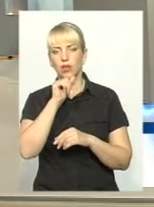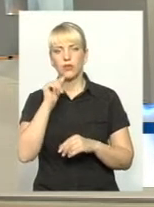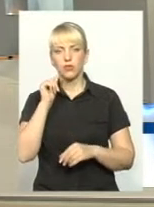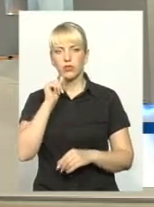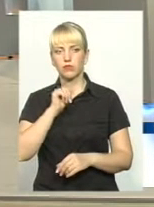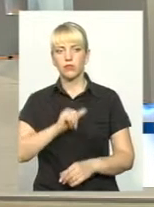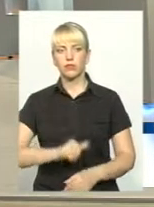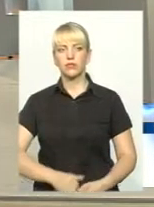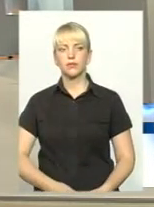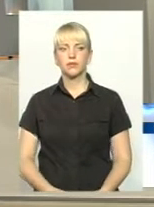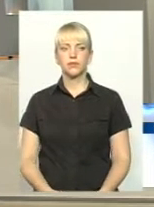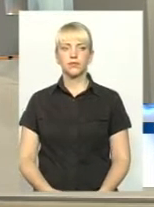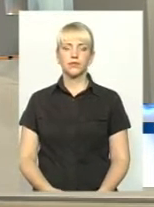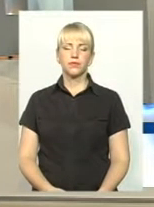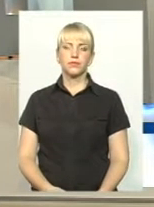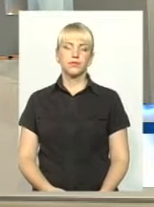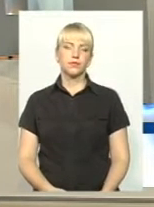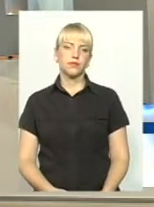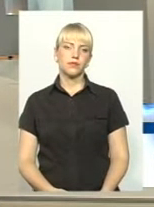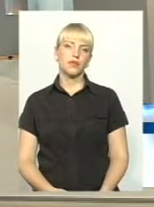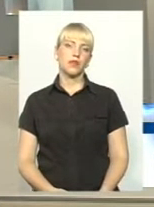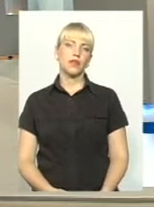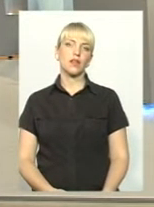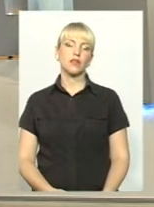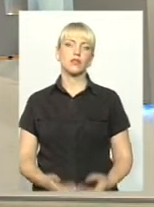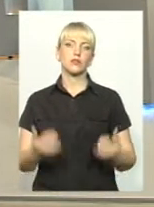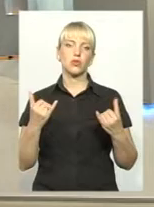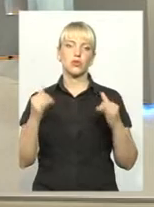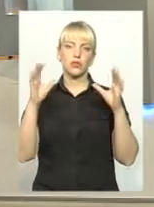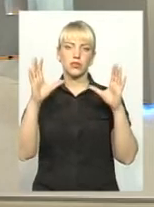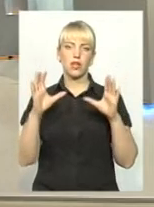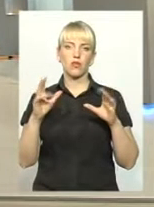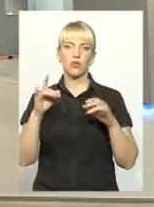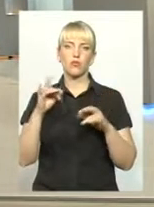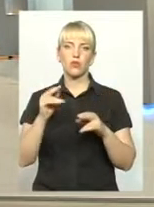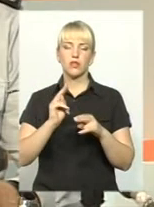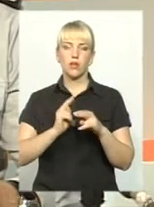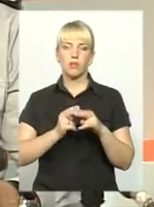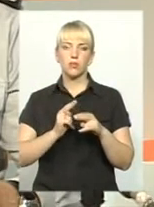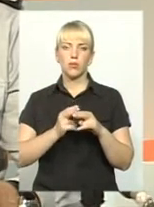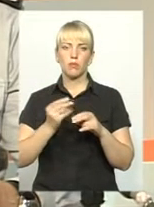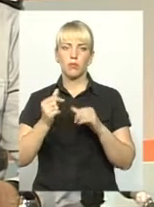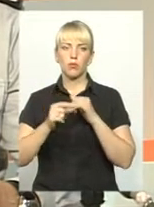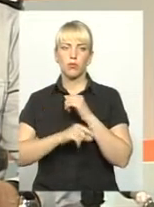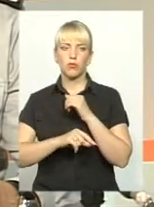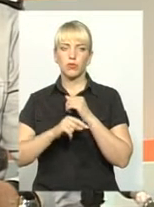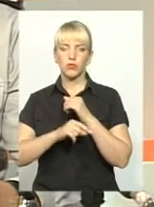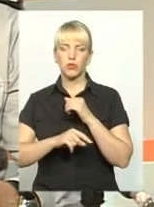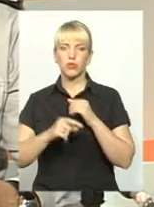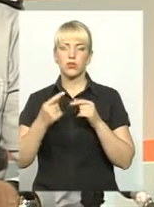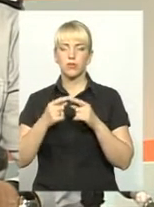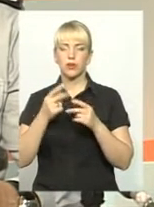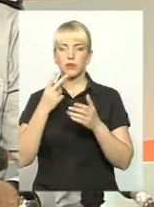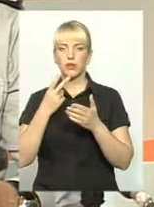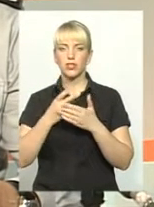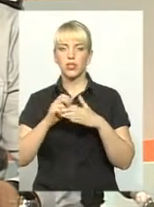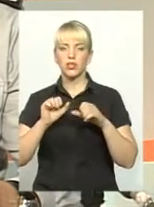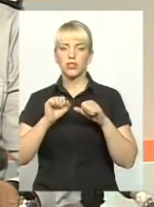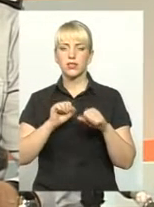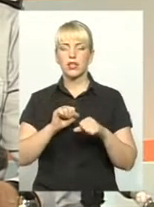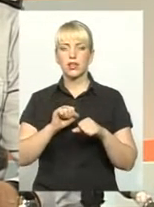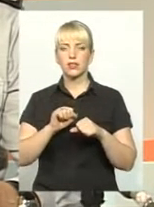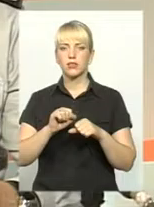що сьогодні закон про запобігання корупції передбачає захист викривачів корупційних тих чи